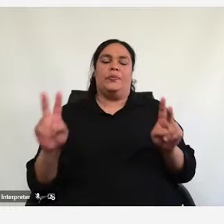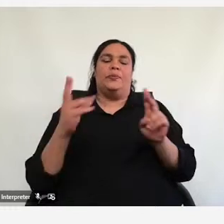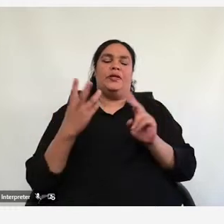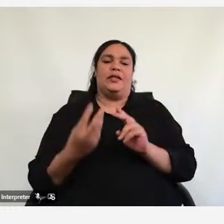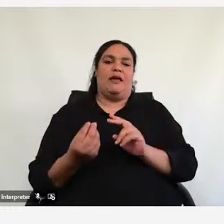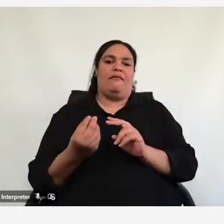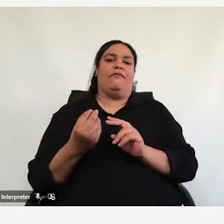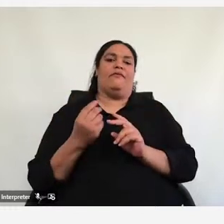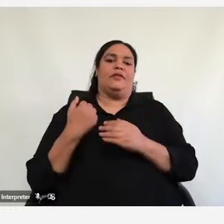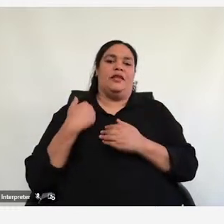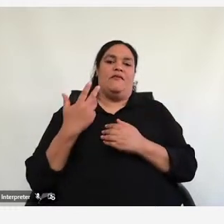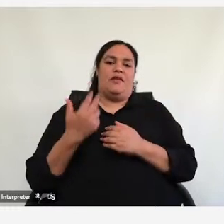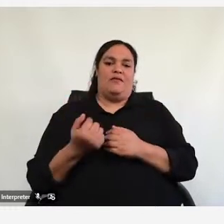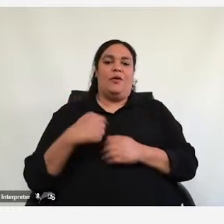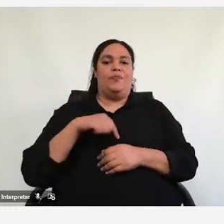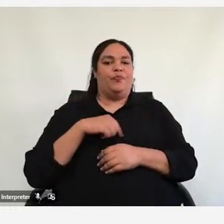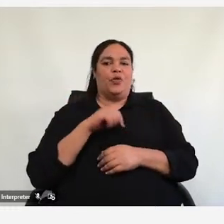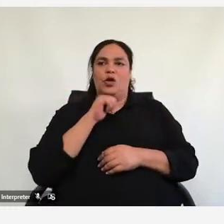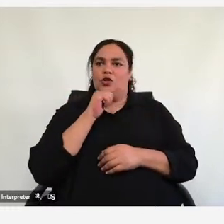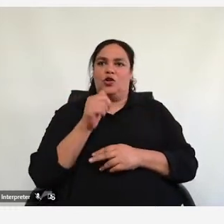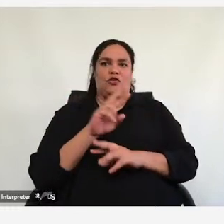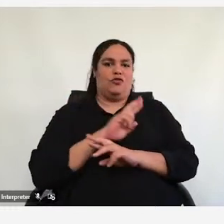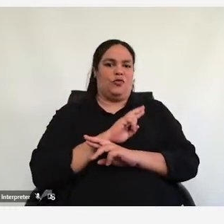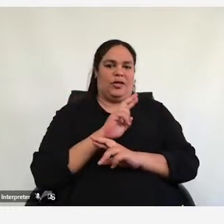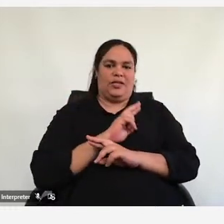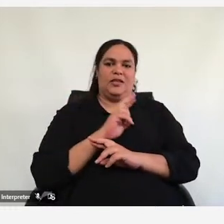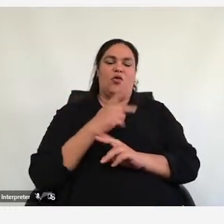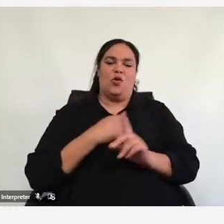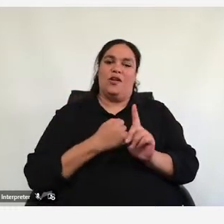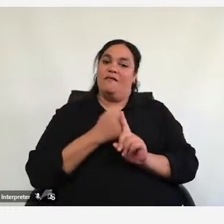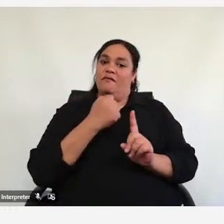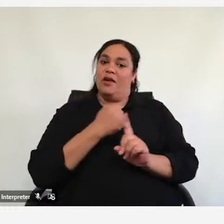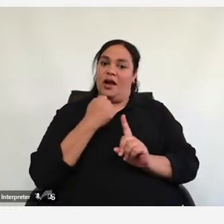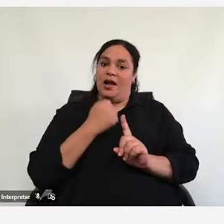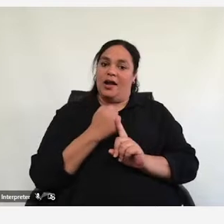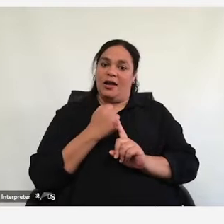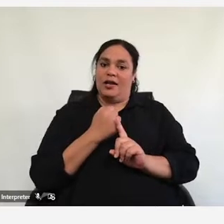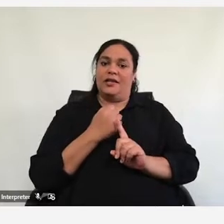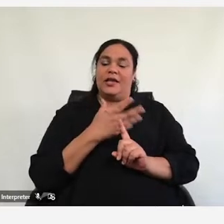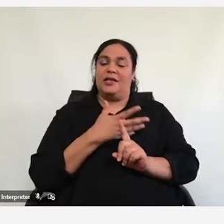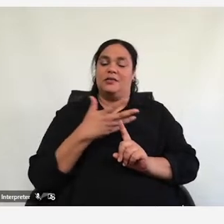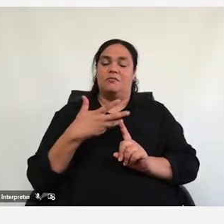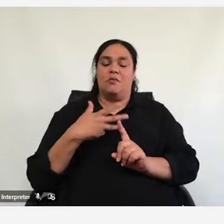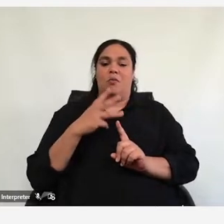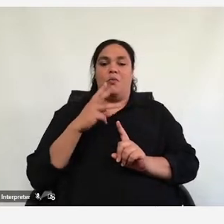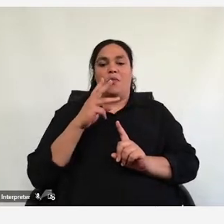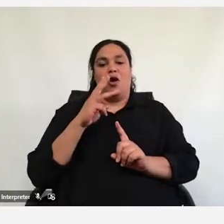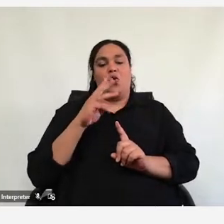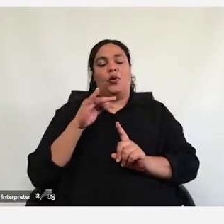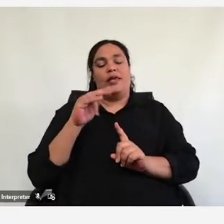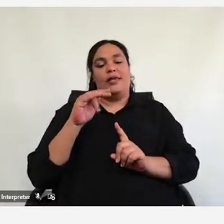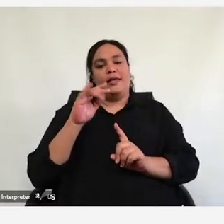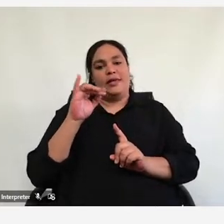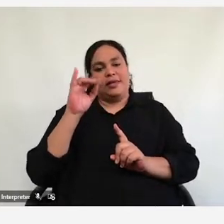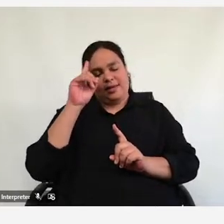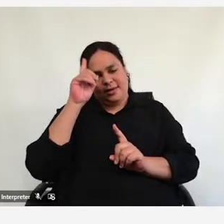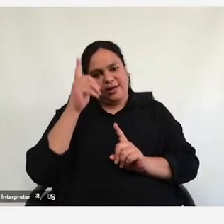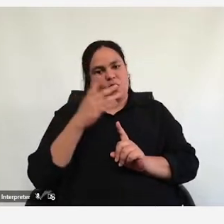is. We will not rest. We will fight as Mama Winnie did for the Western Cape that works